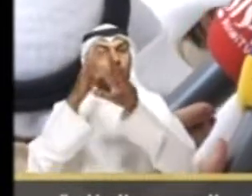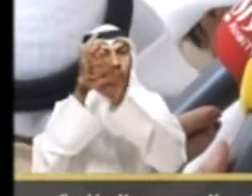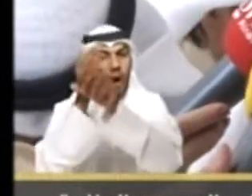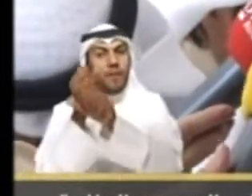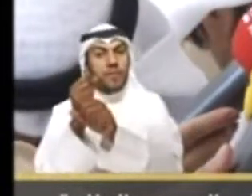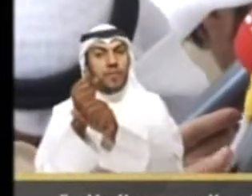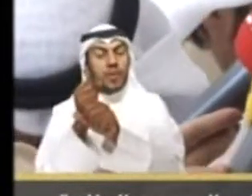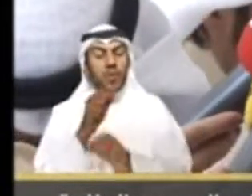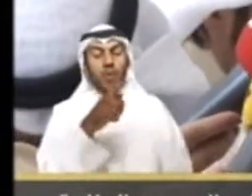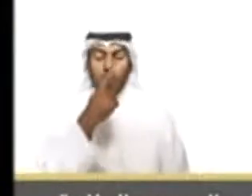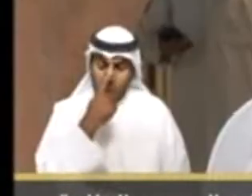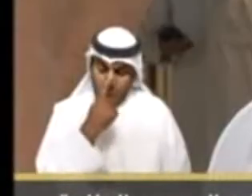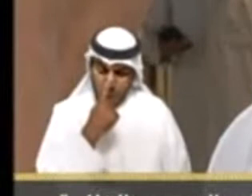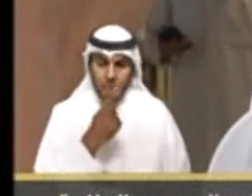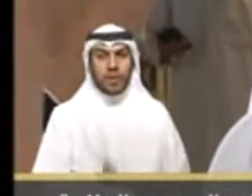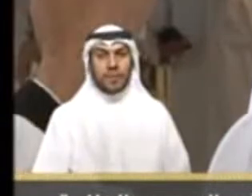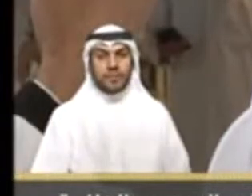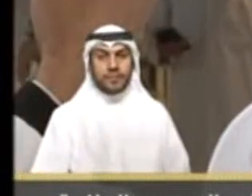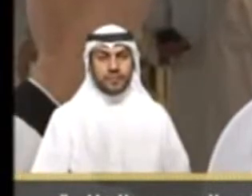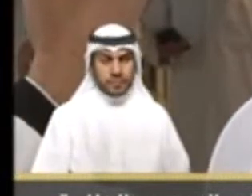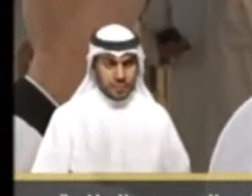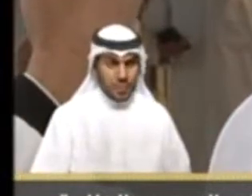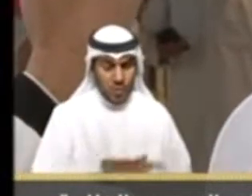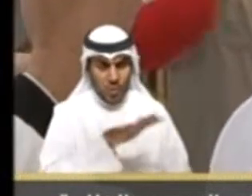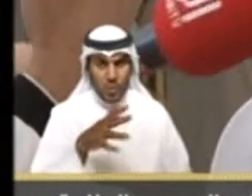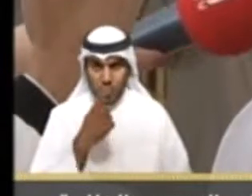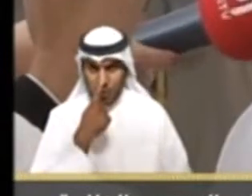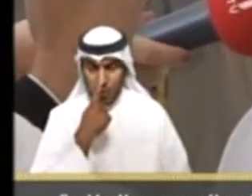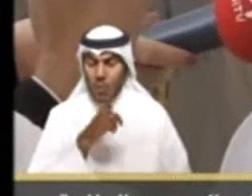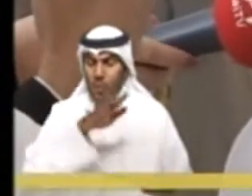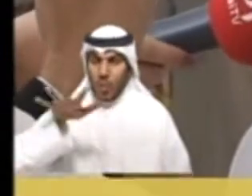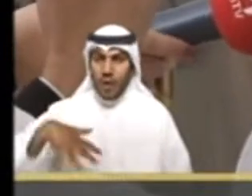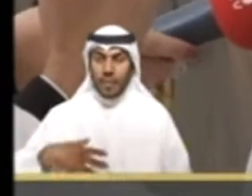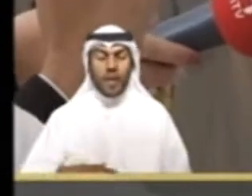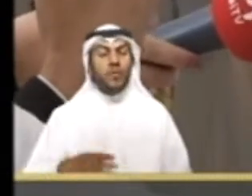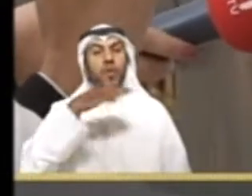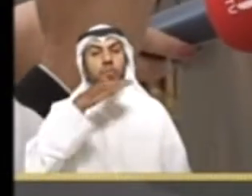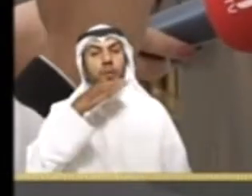والكل قاعد يقول انه سمعا وطاعا. نحن نؤكد كذلك بان صاحب السمو والد الجميع،